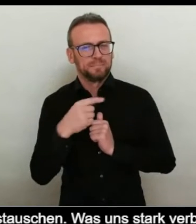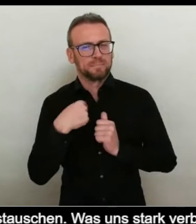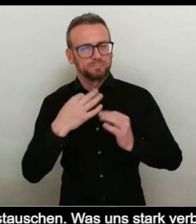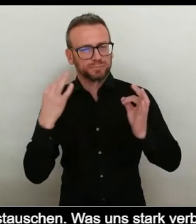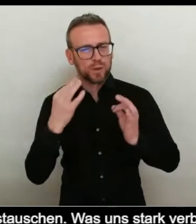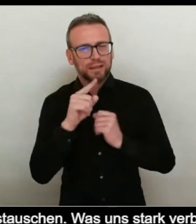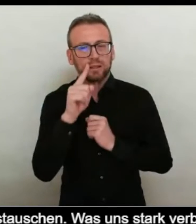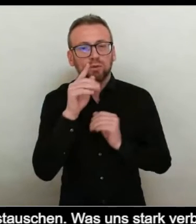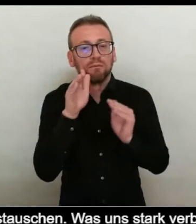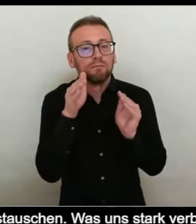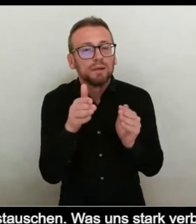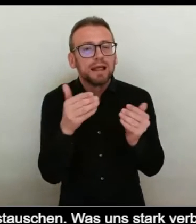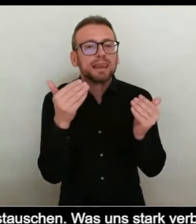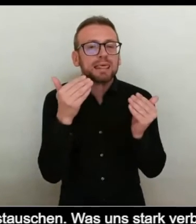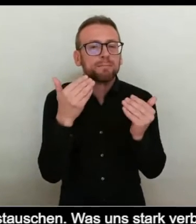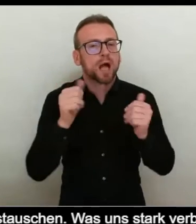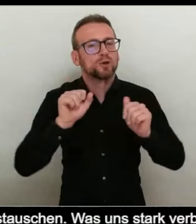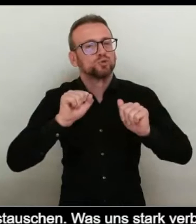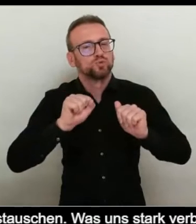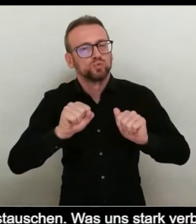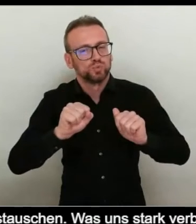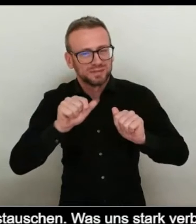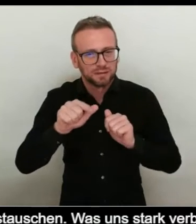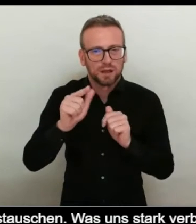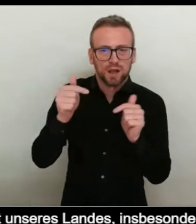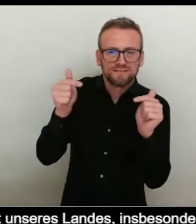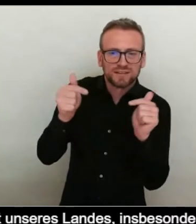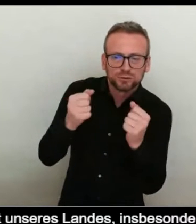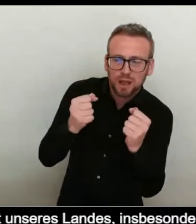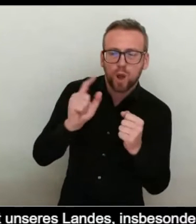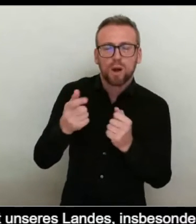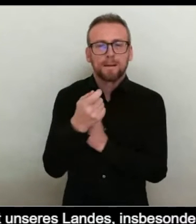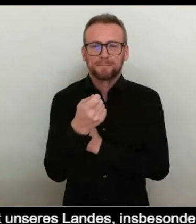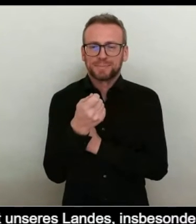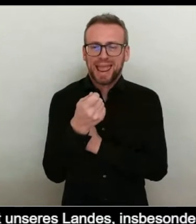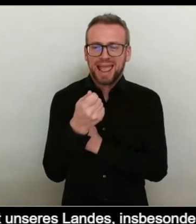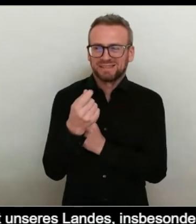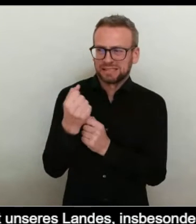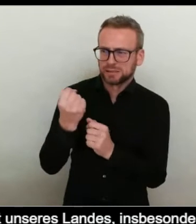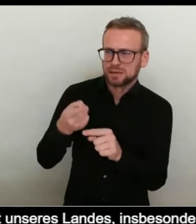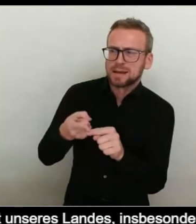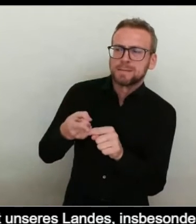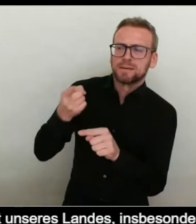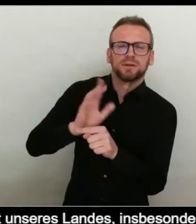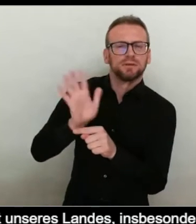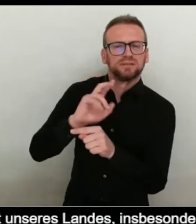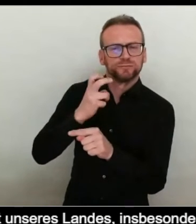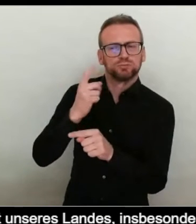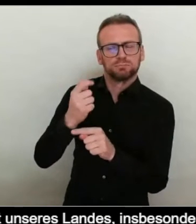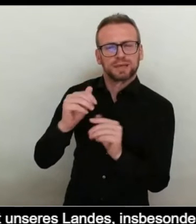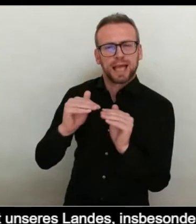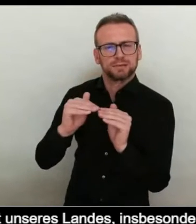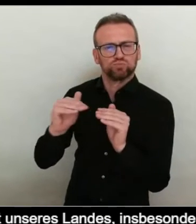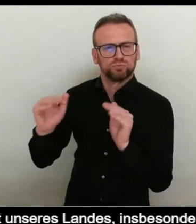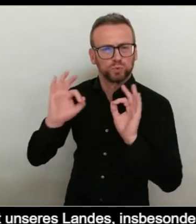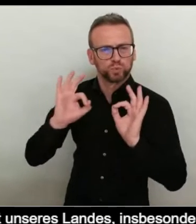übrigens und auch im Wesentlichen auch in Bayern, NRW, NRW in Bayern sich stark wiederfindet. Und deswegen wächst die Sorge auch, dass bei